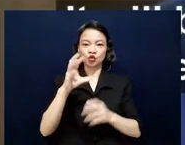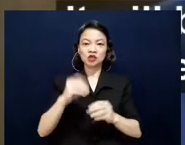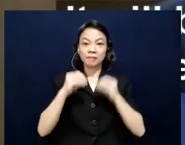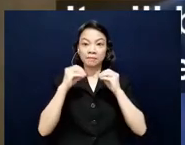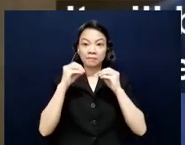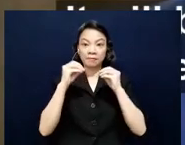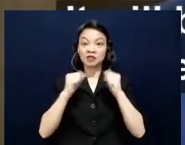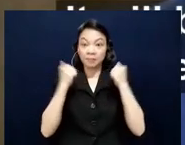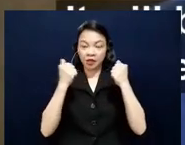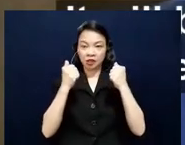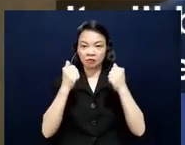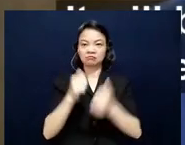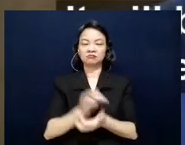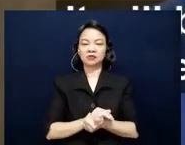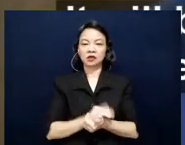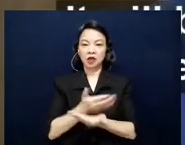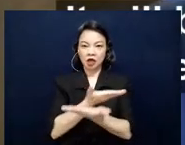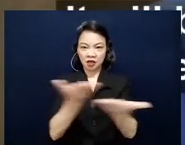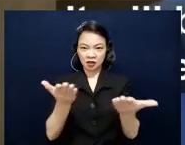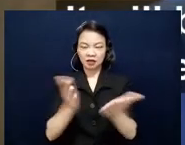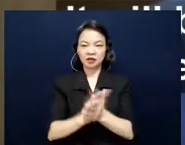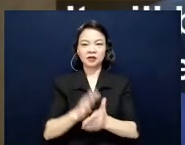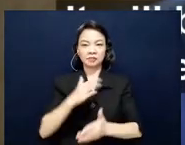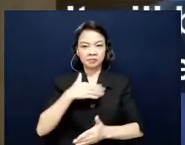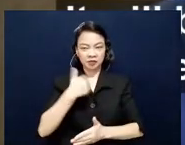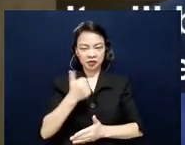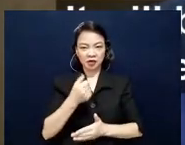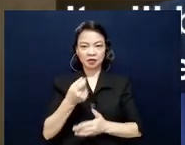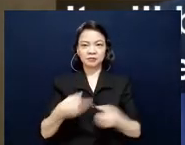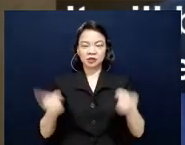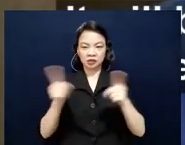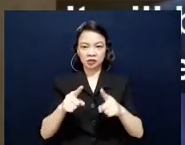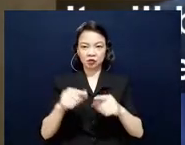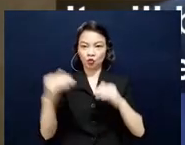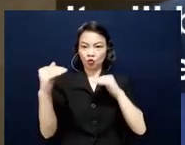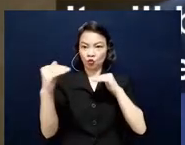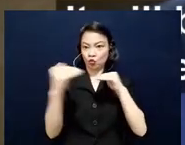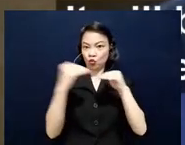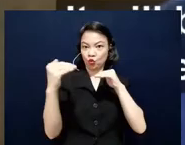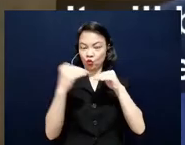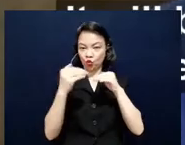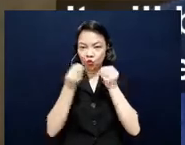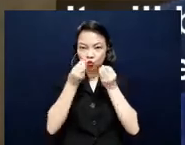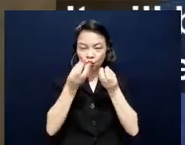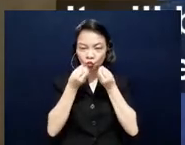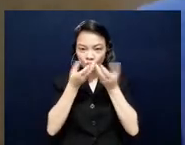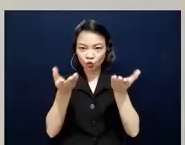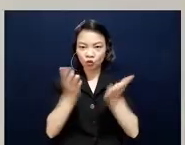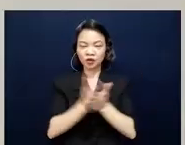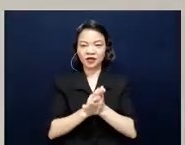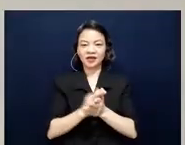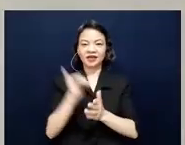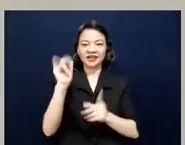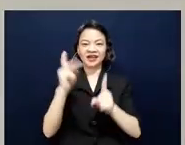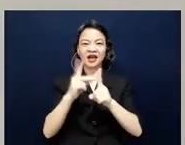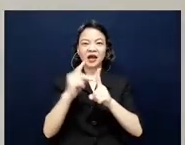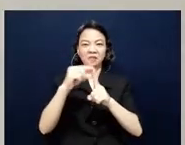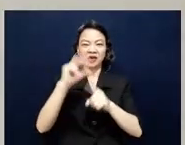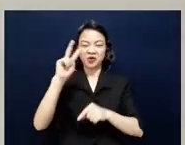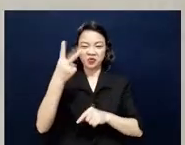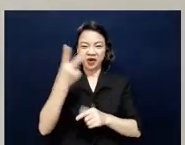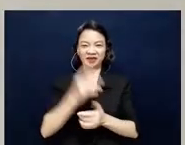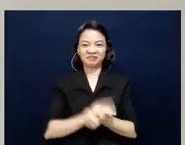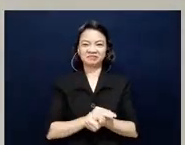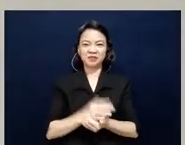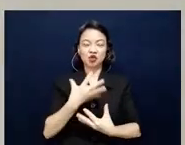kalian bisa menjadi salah satu Peer Educator di Young Health Program kedua. Semoga semua